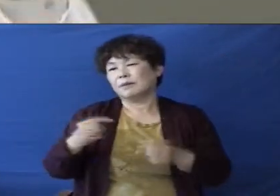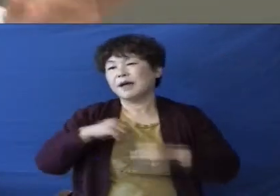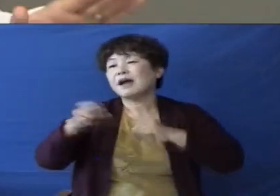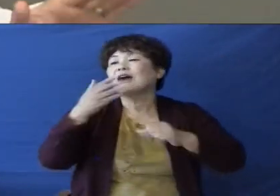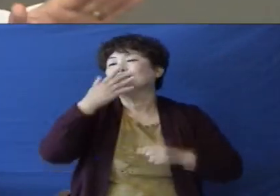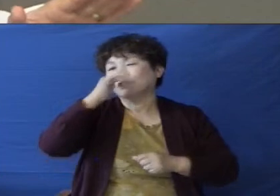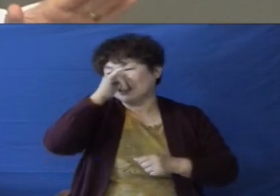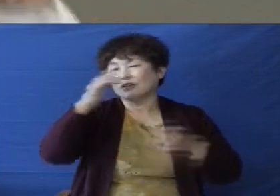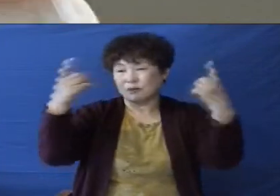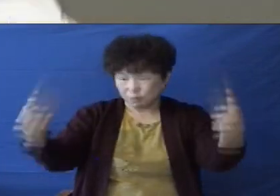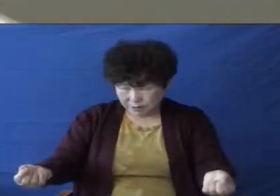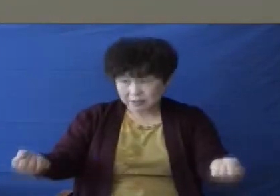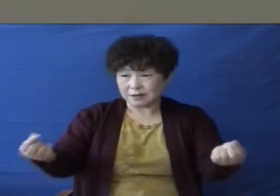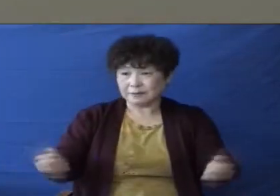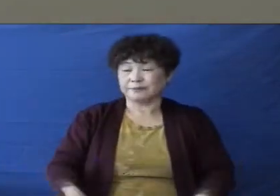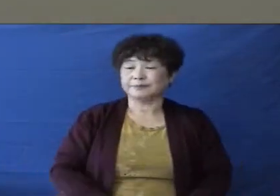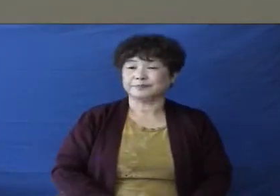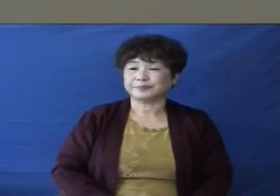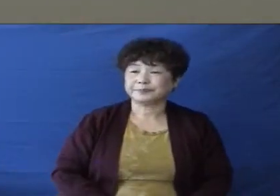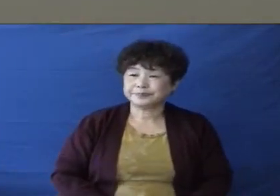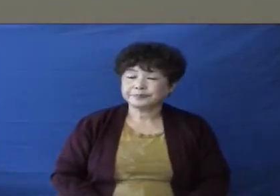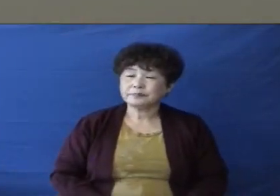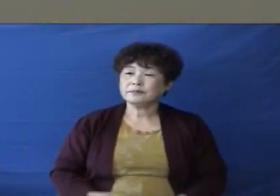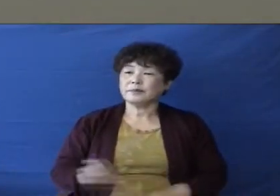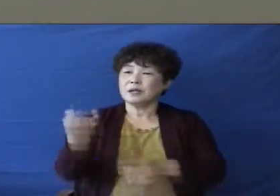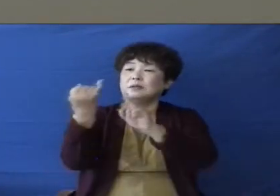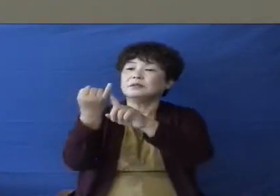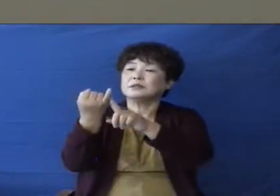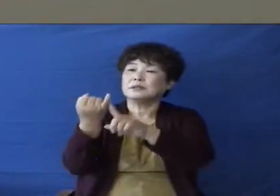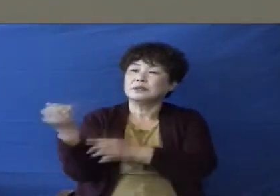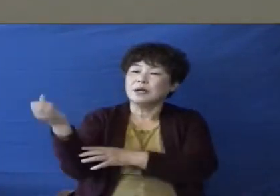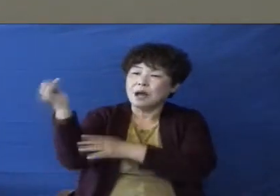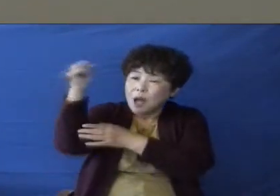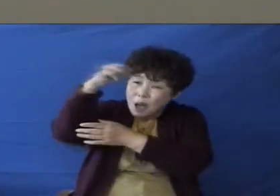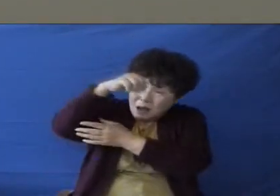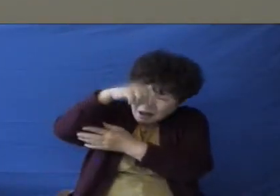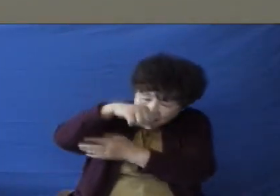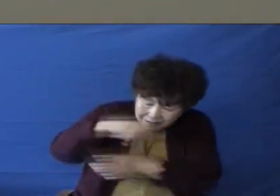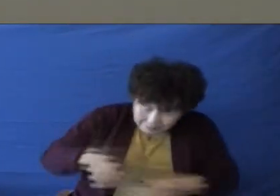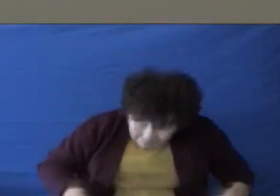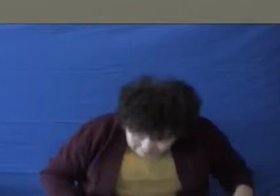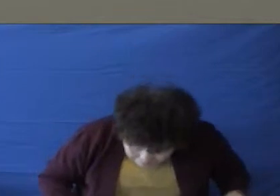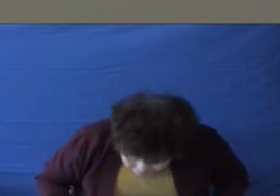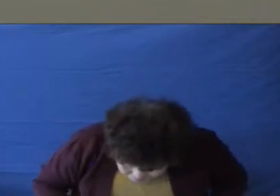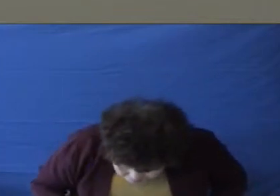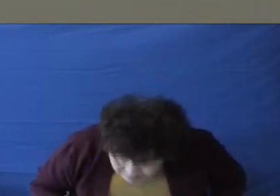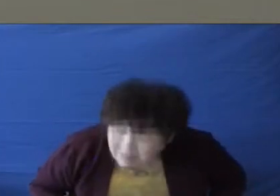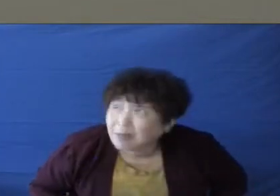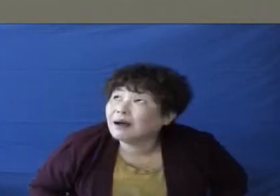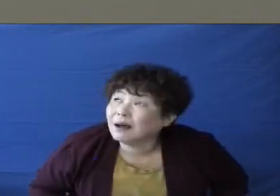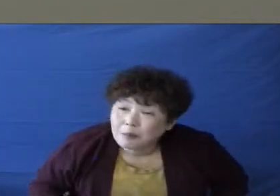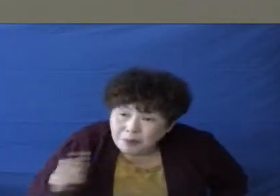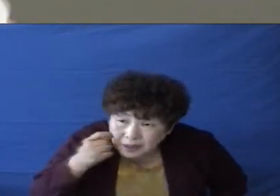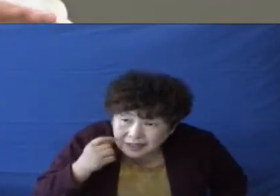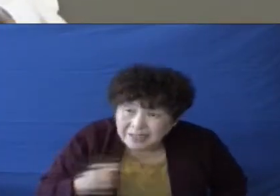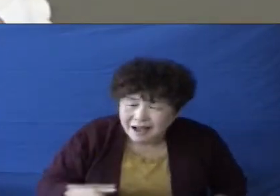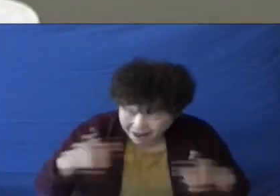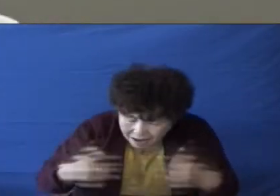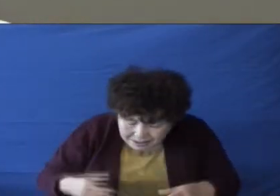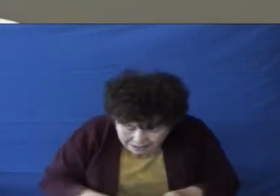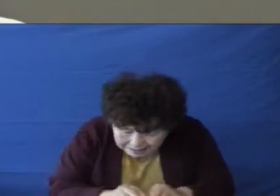표지 못해요 무슨 얘기냐 하면 땅만 보고 사는 여자 라는 거예요 땅만 보고 살았던 존재가 예수